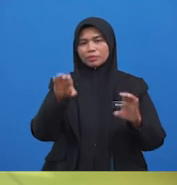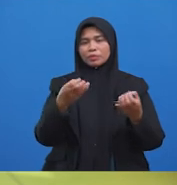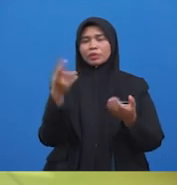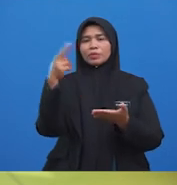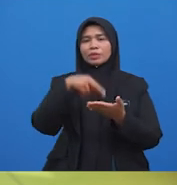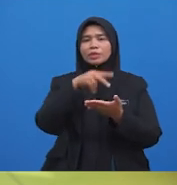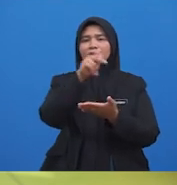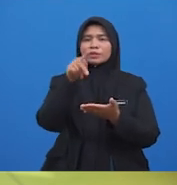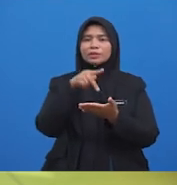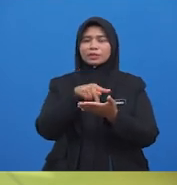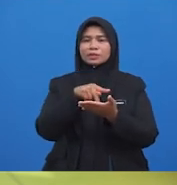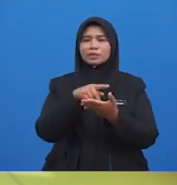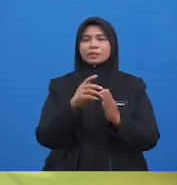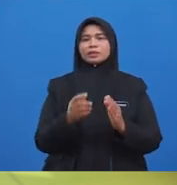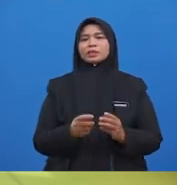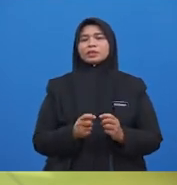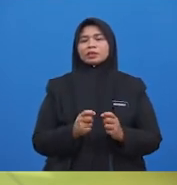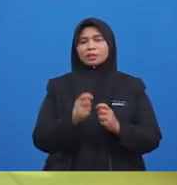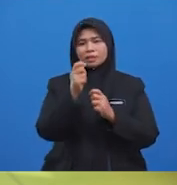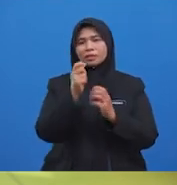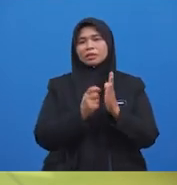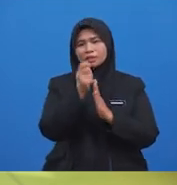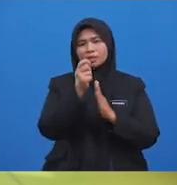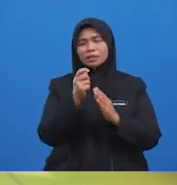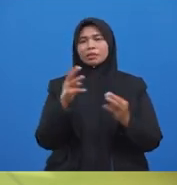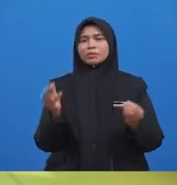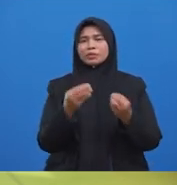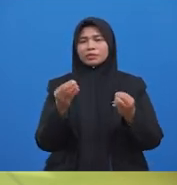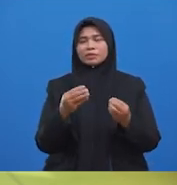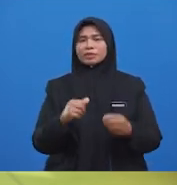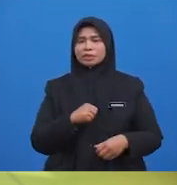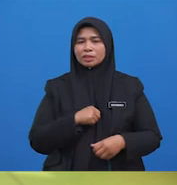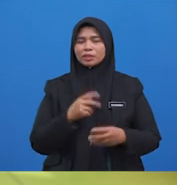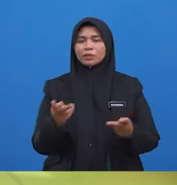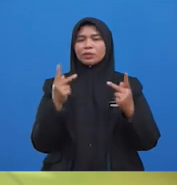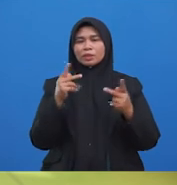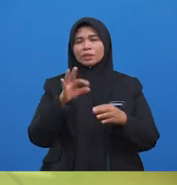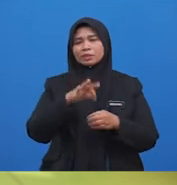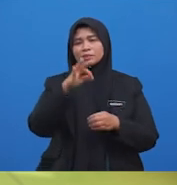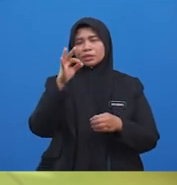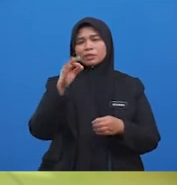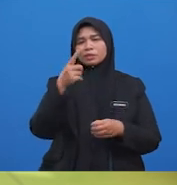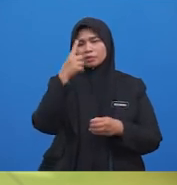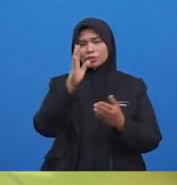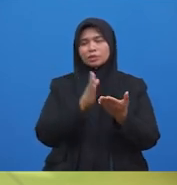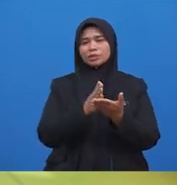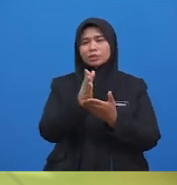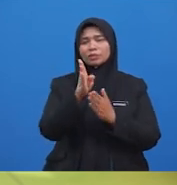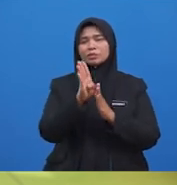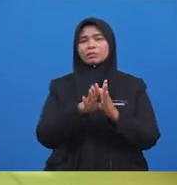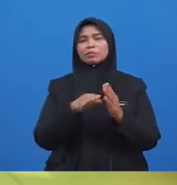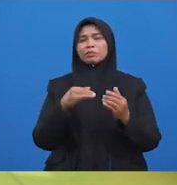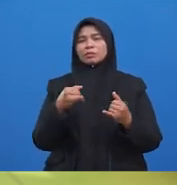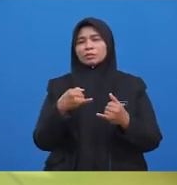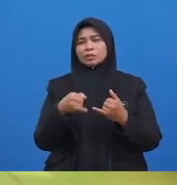membuat pulang kaji dicat remote jiwa sih diri quotes semangat dan ihtisab untuk terus berjuang